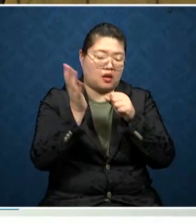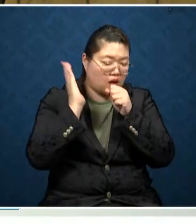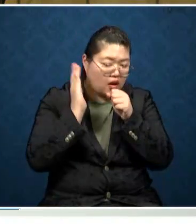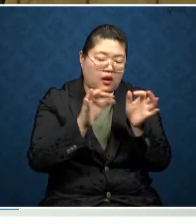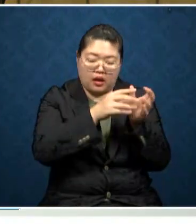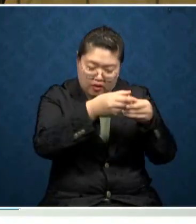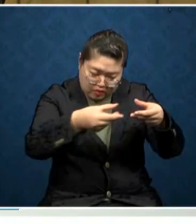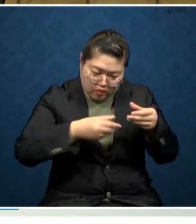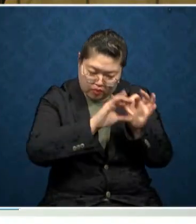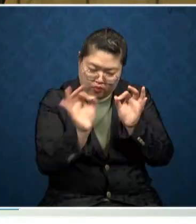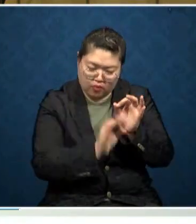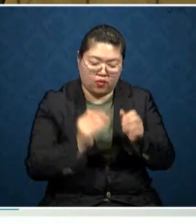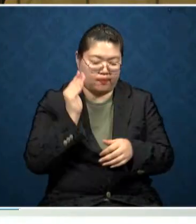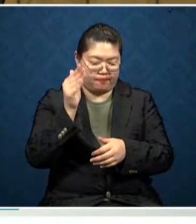ต่อไปครับ